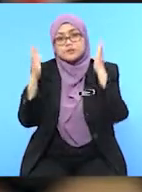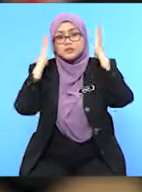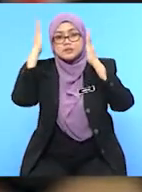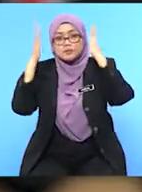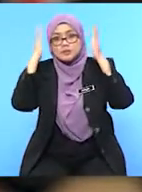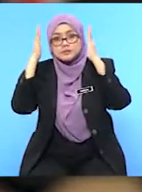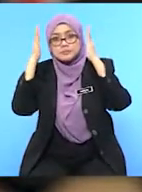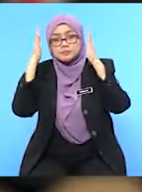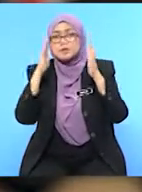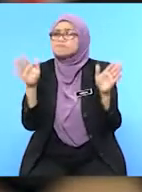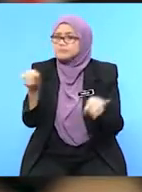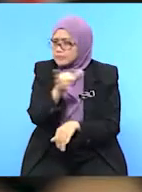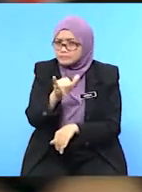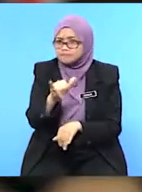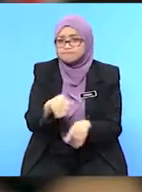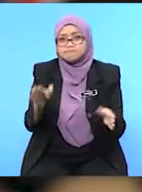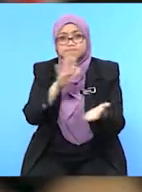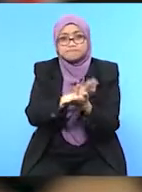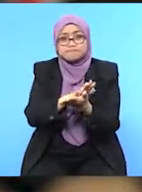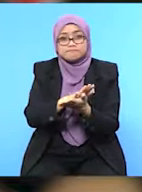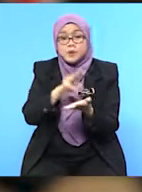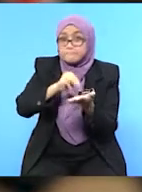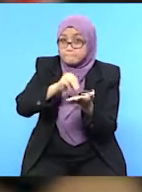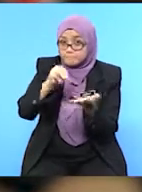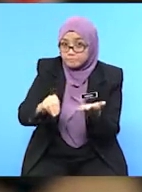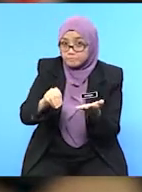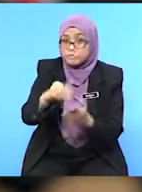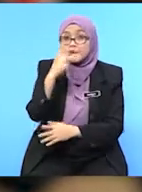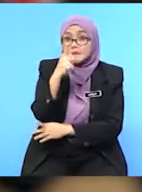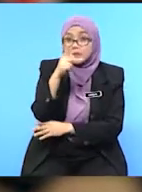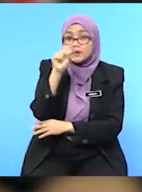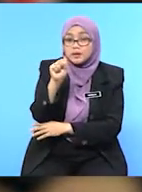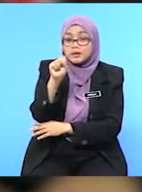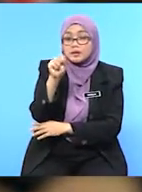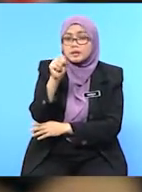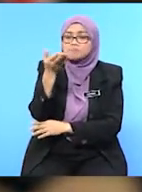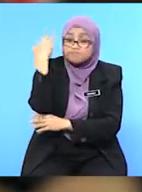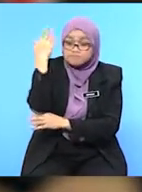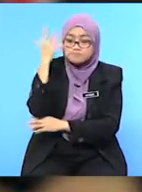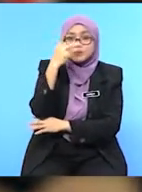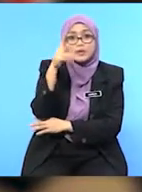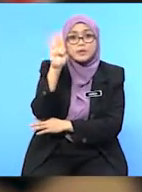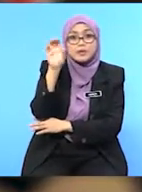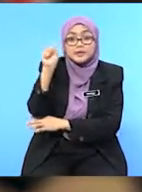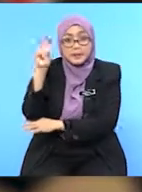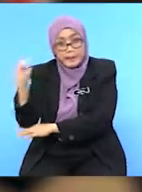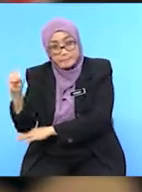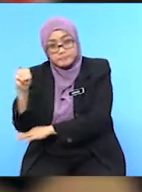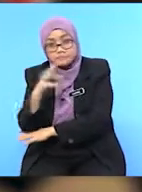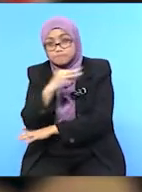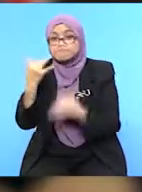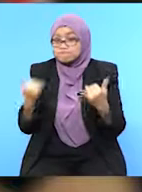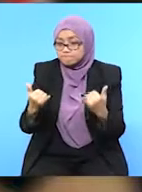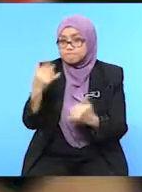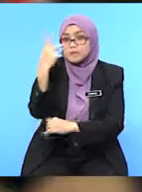dengan out bikin bersepadu Sekolah Menengah ataupun kita kenali sebagai GSM dan krikil McD Sekolah Menengah GSM aku